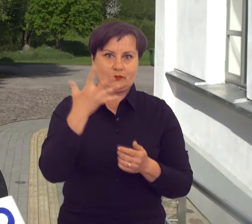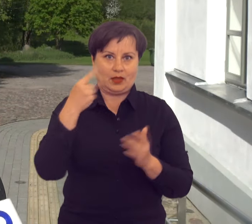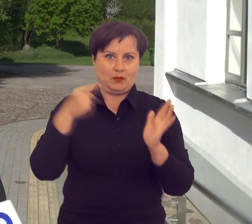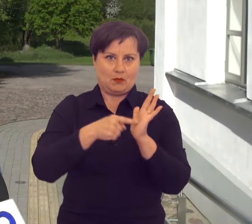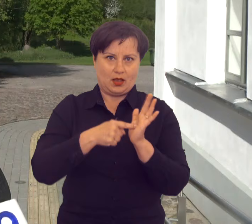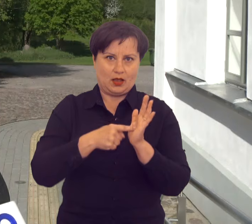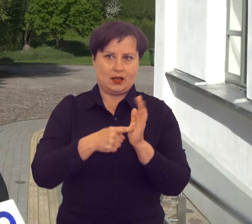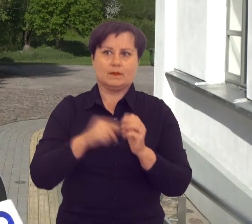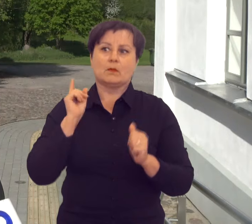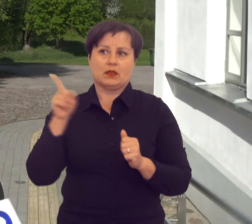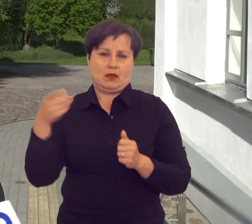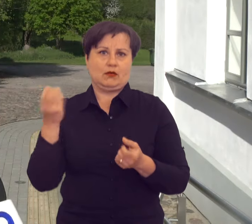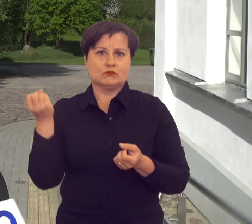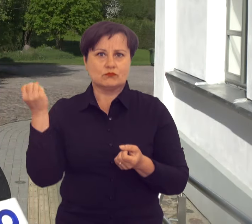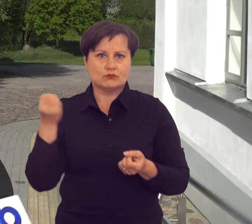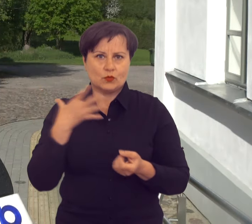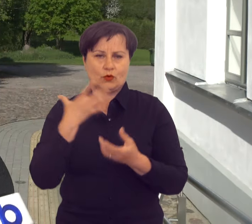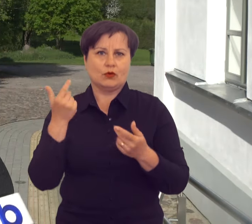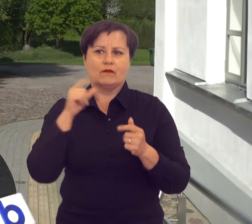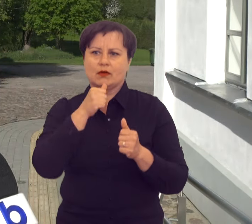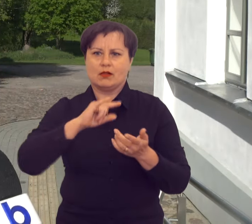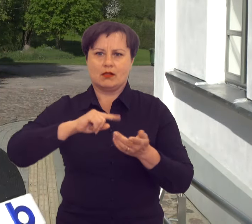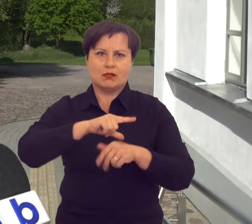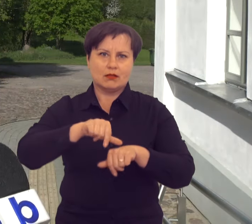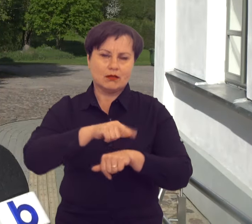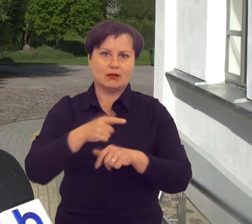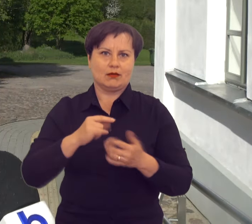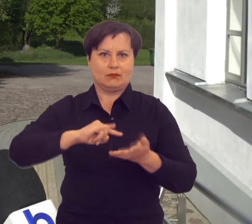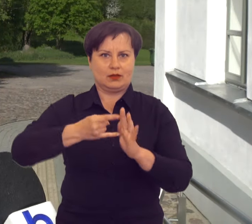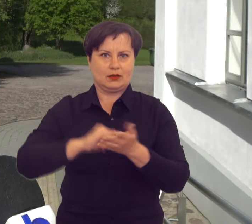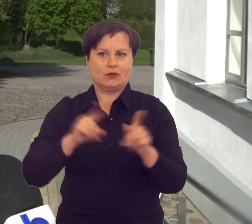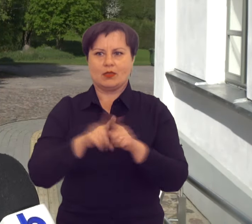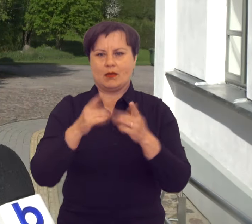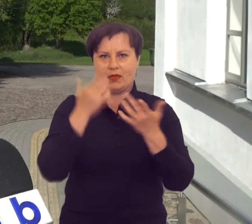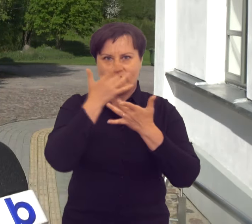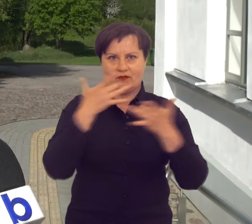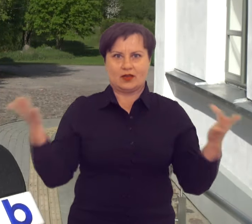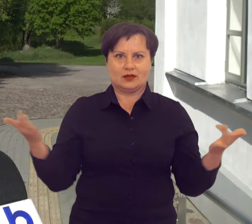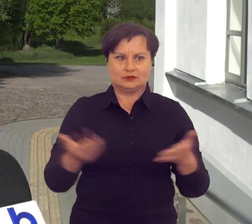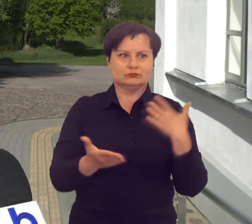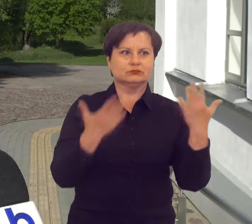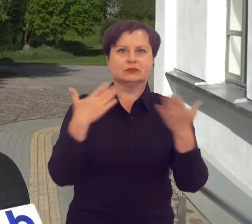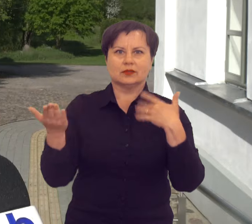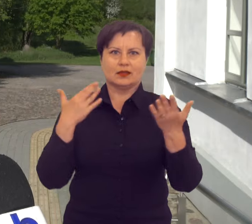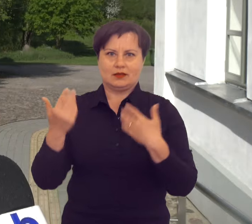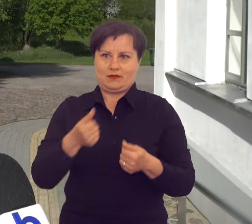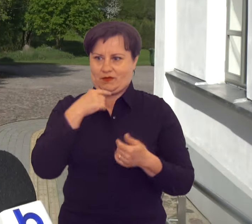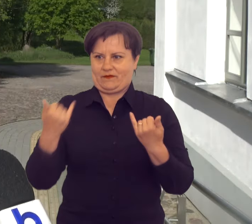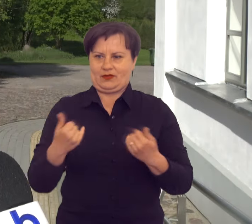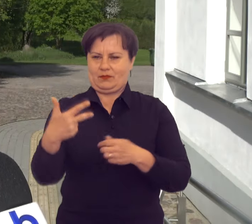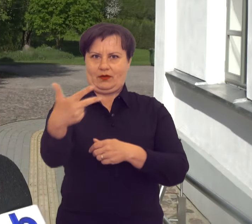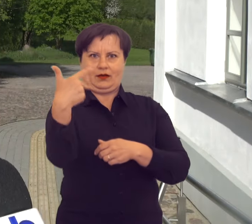išgyvena, kaip pavyzdžiui tokie liudimai, kad išmoksta laiką planuot, viešą kalbėjimą gali, kaip va dabar prieš kamerą, net drąsos